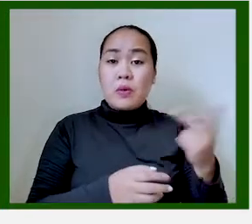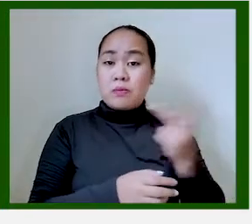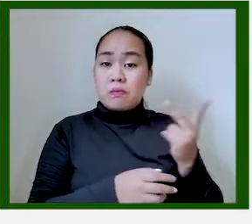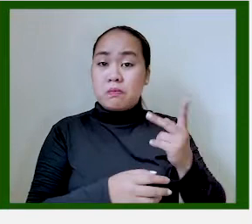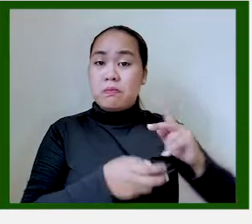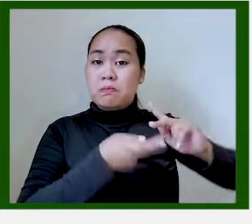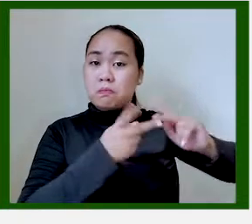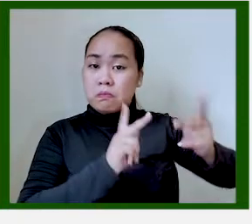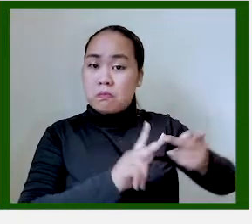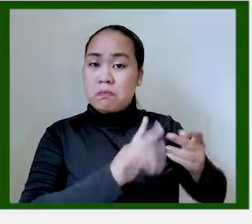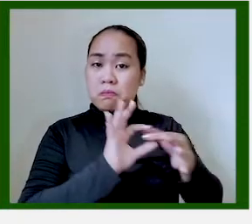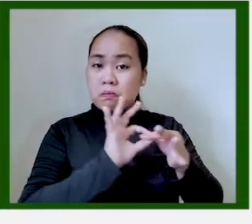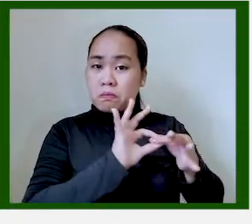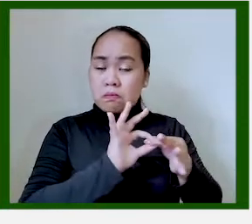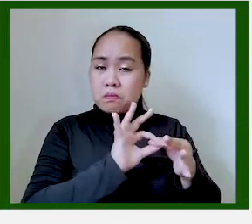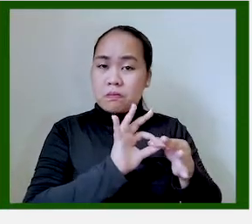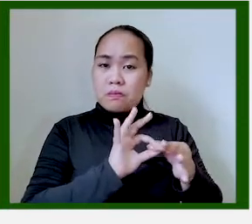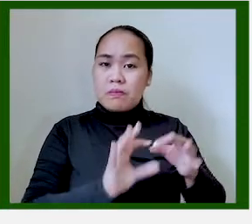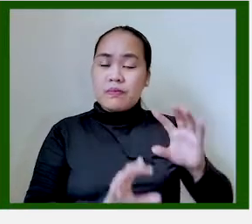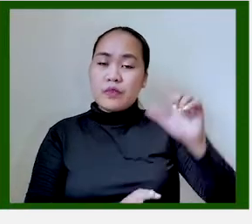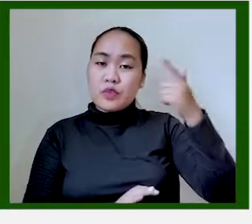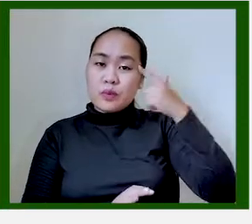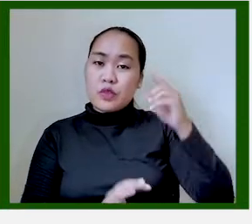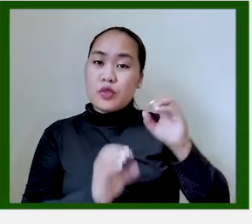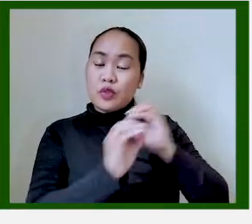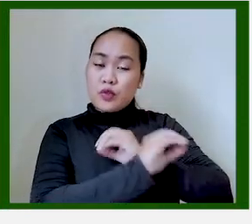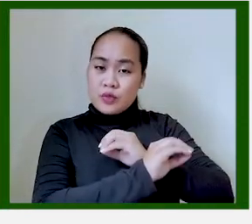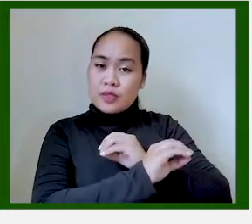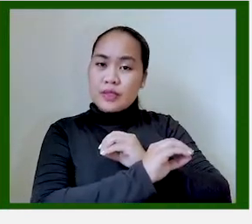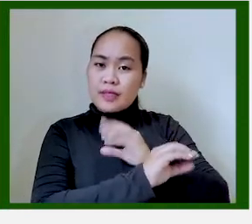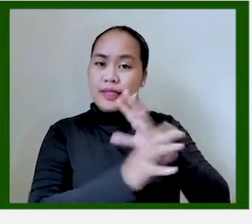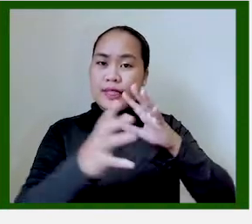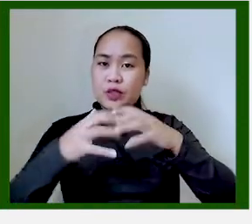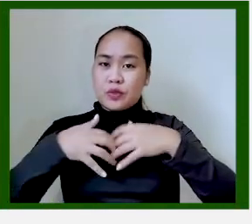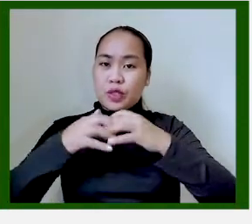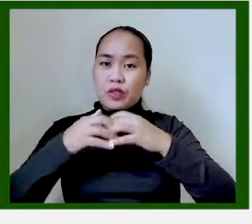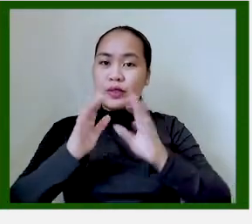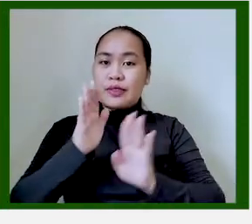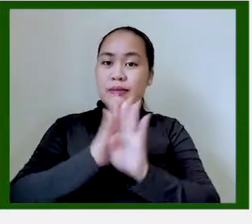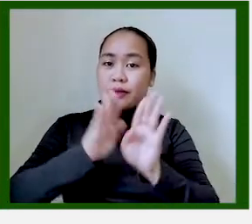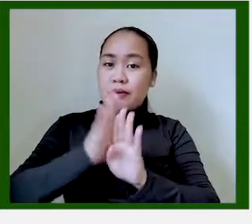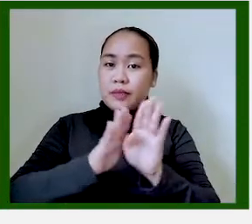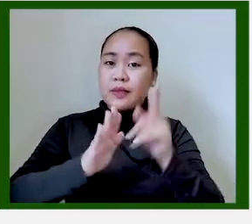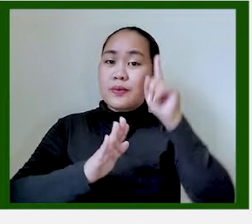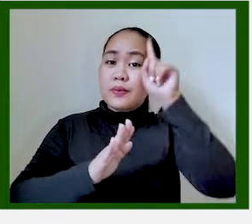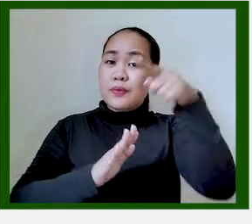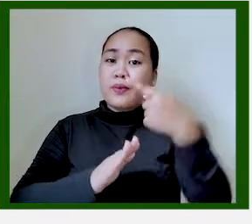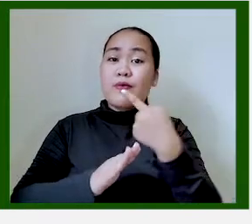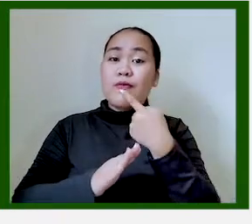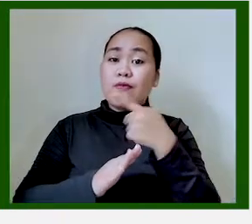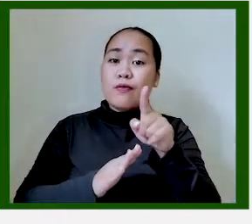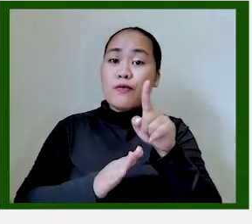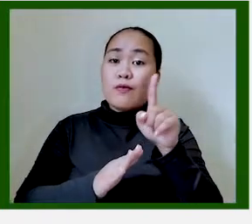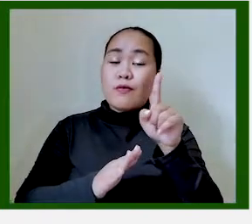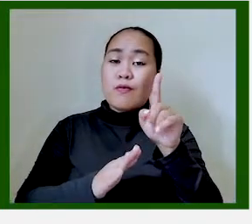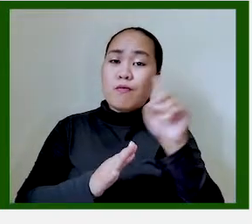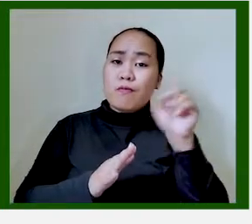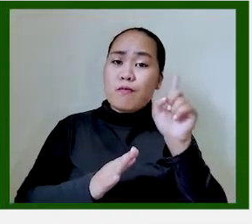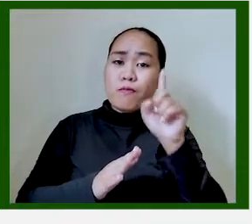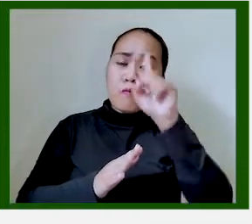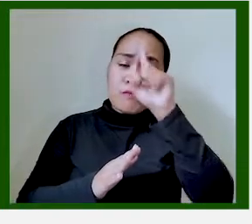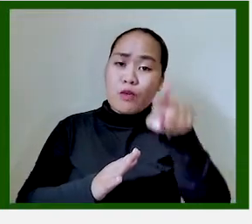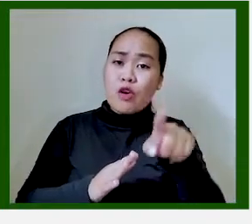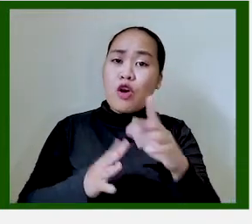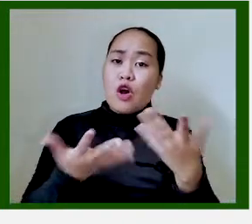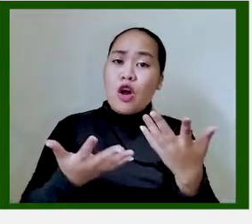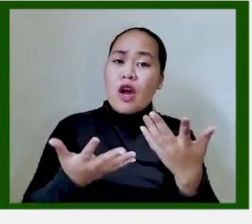City Engineering Office at gayon din ang construction development na naging directly affected din sila, eh. 'Di ba? Actually